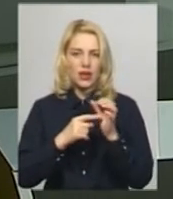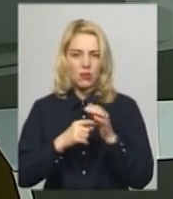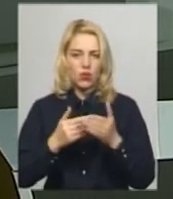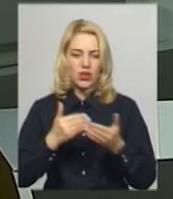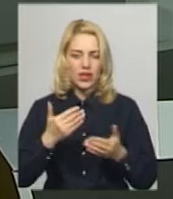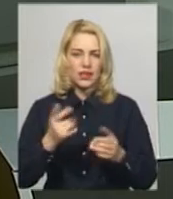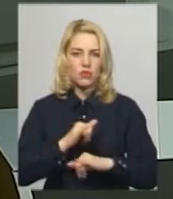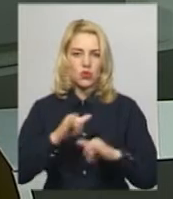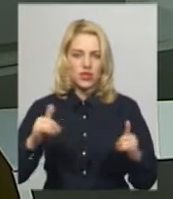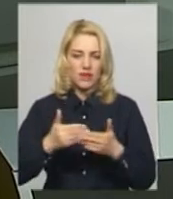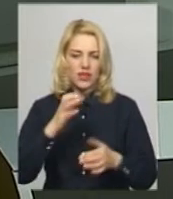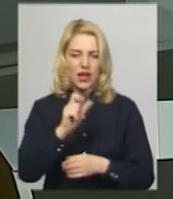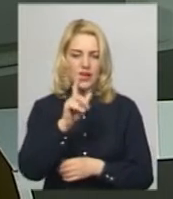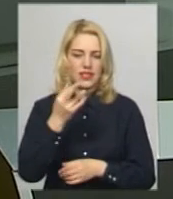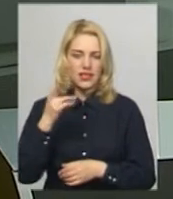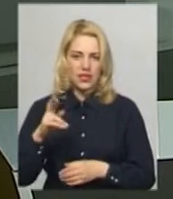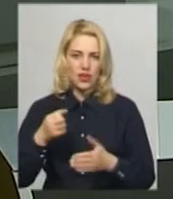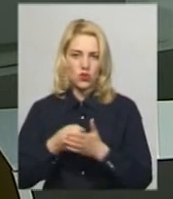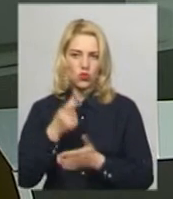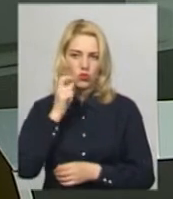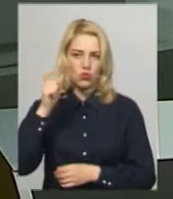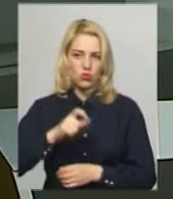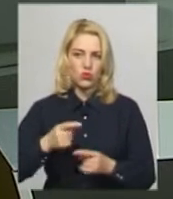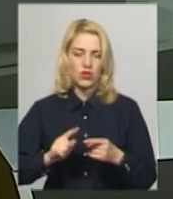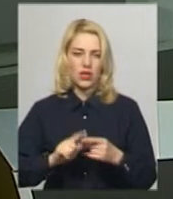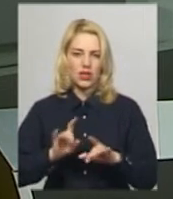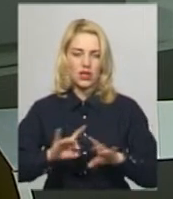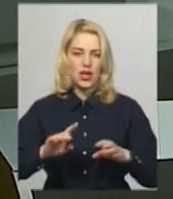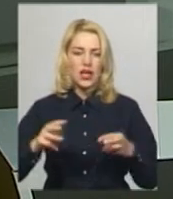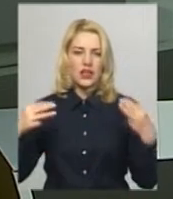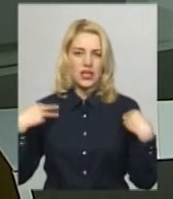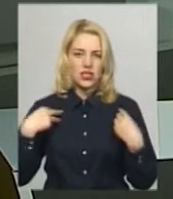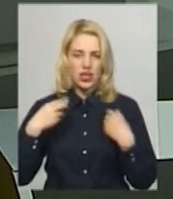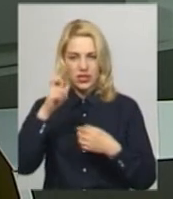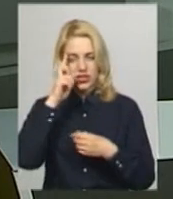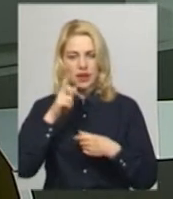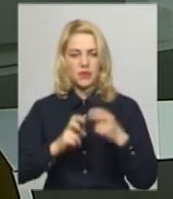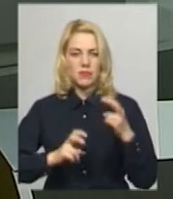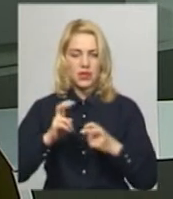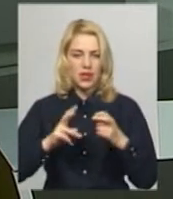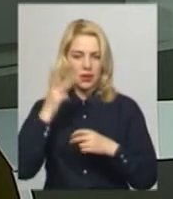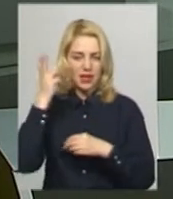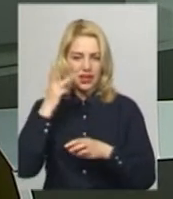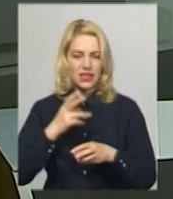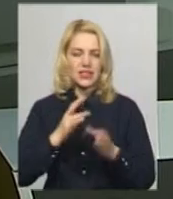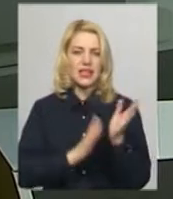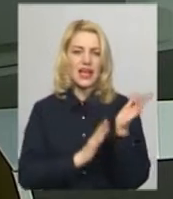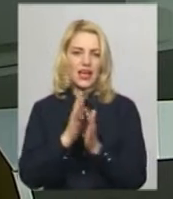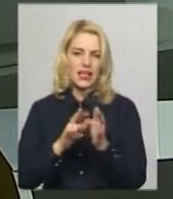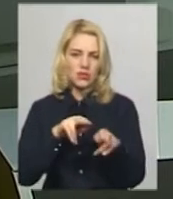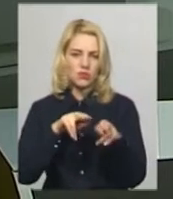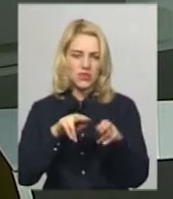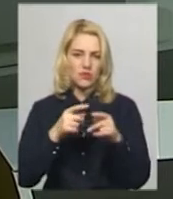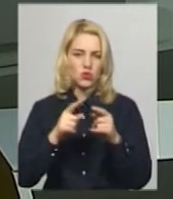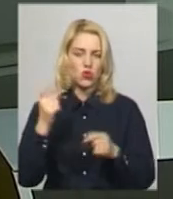України. Про це розповідає начальник відділу лісового господарства державного підприємства «Хмельницьке лісомисливське господарство» Сергій